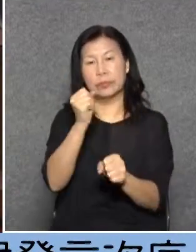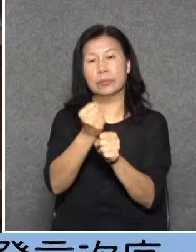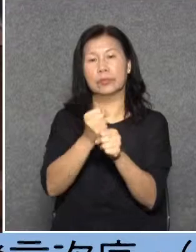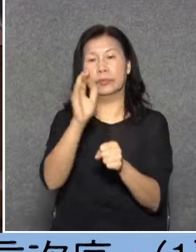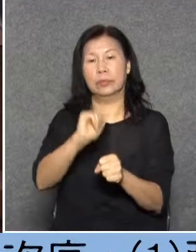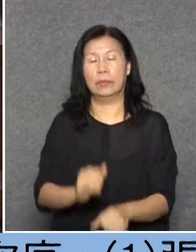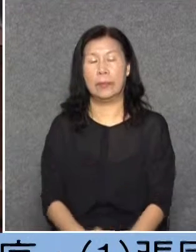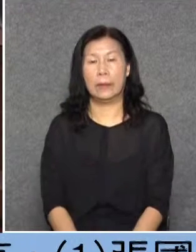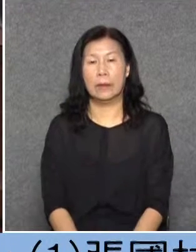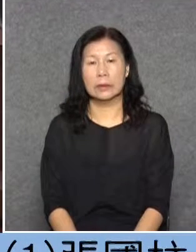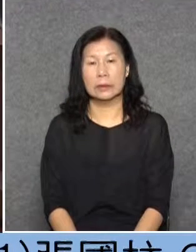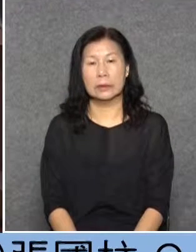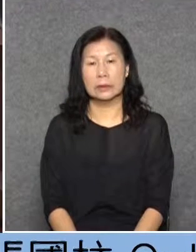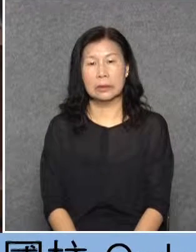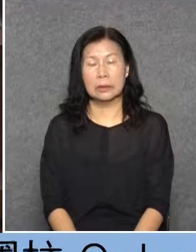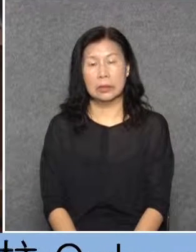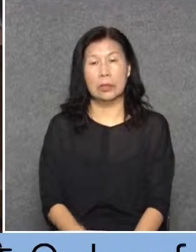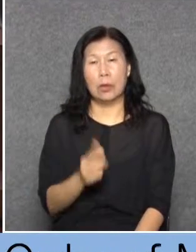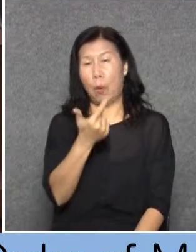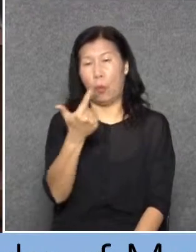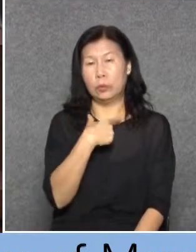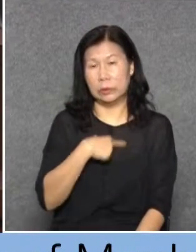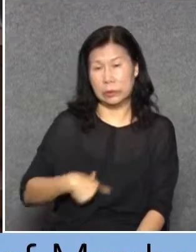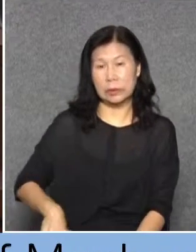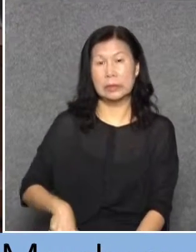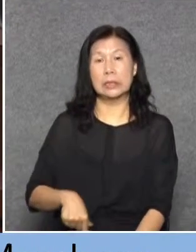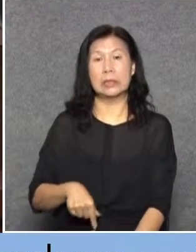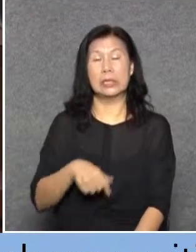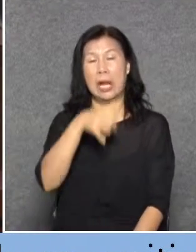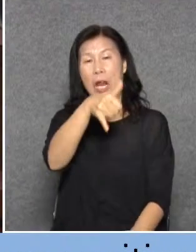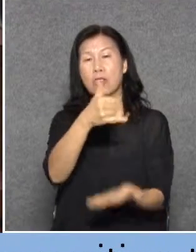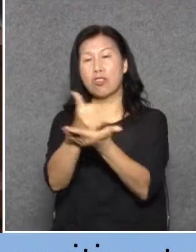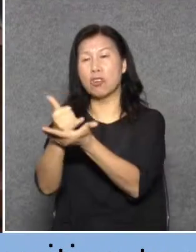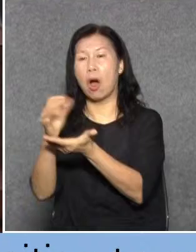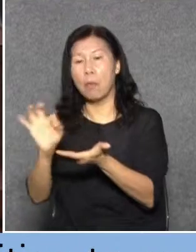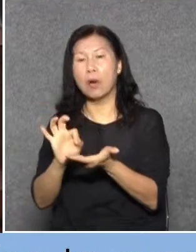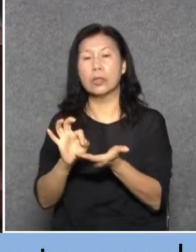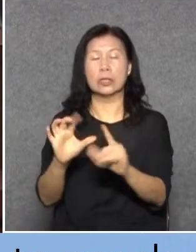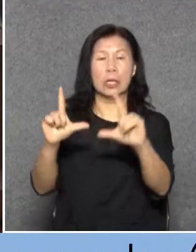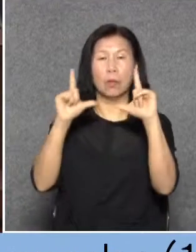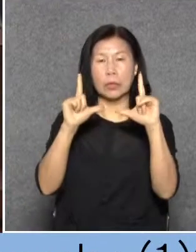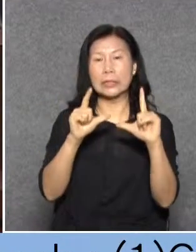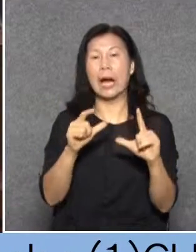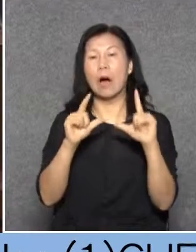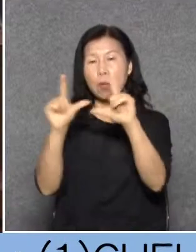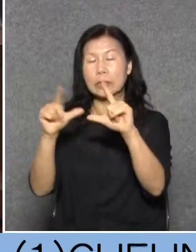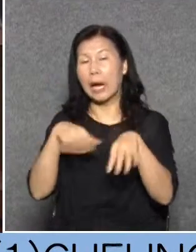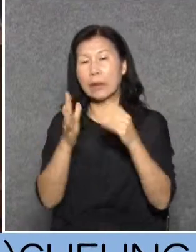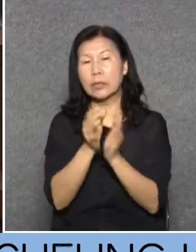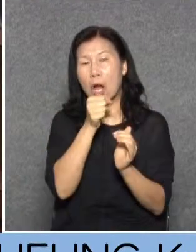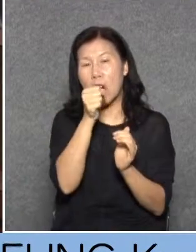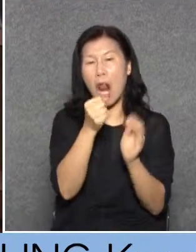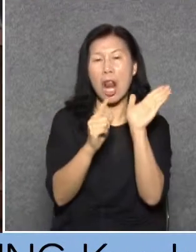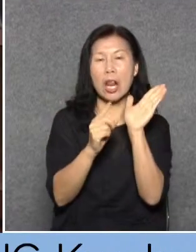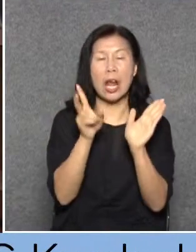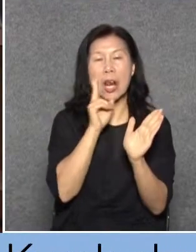主席，又或者話，好多議員都由於佢哋嘅出席率唔夠，或者佢哋答案答記者問題問啲引用句子、引用例子係